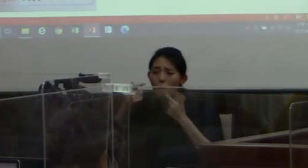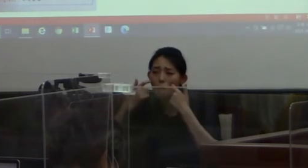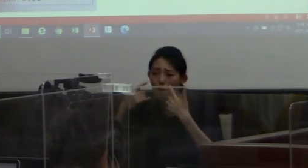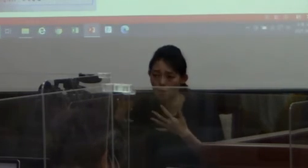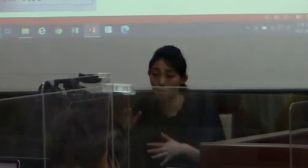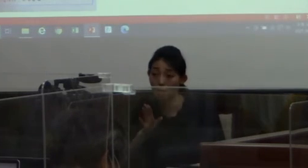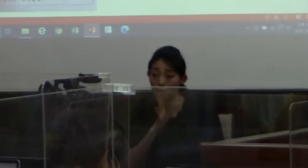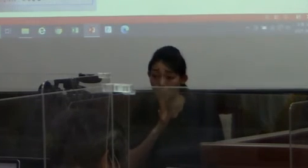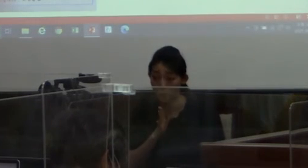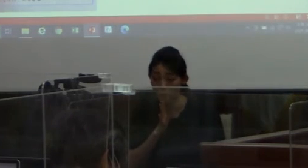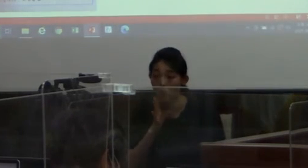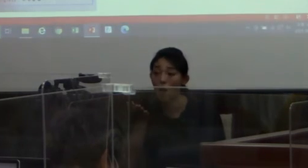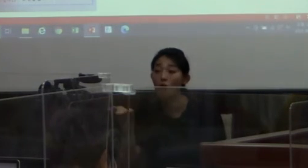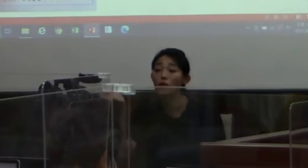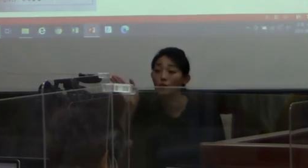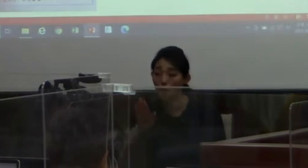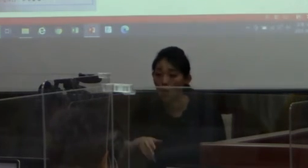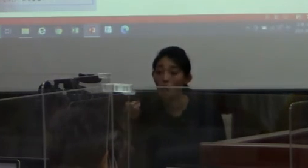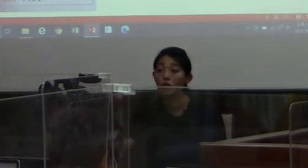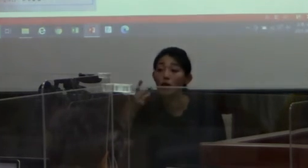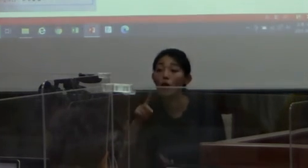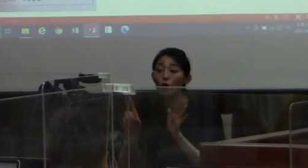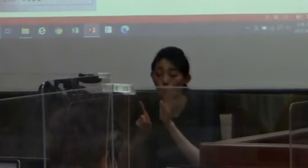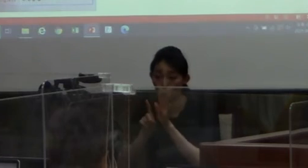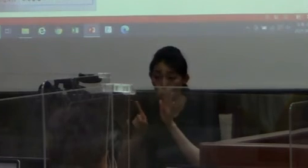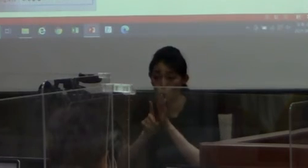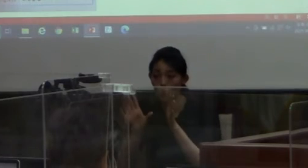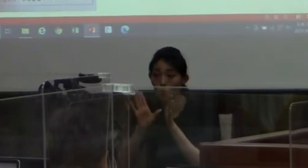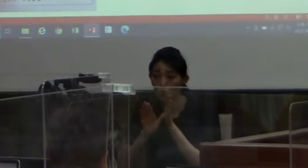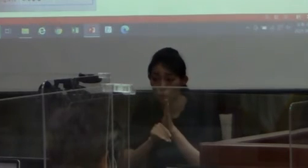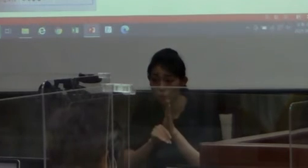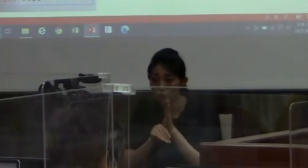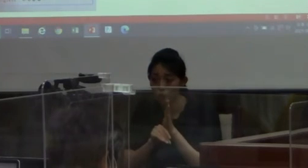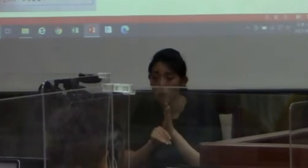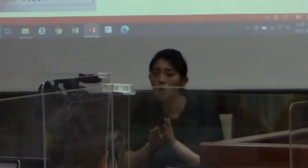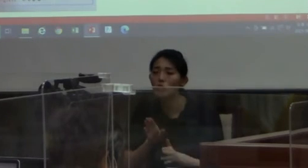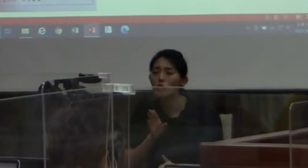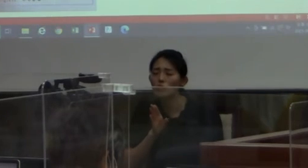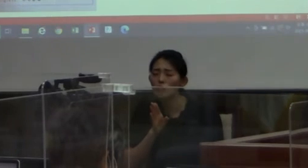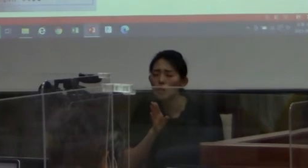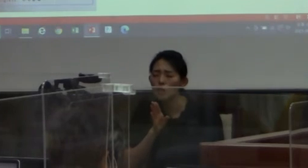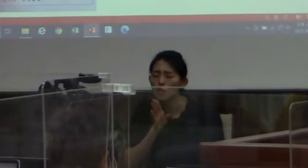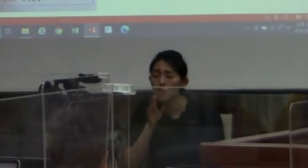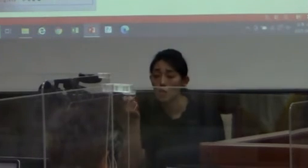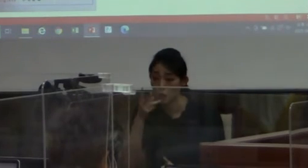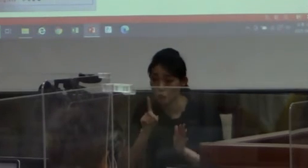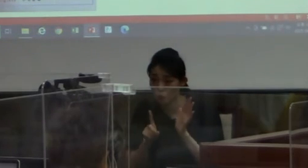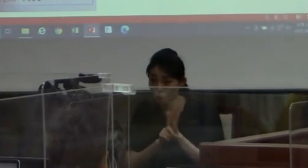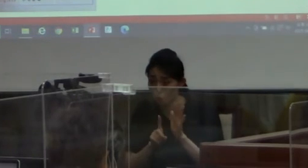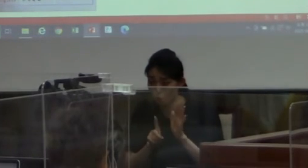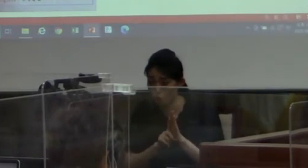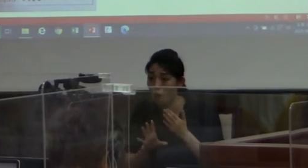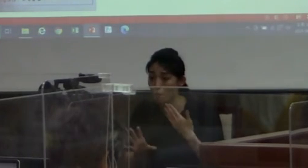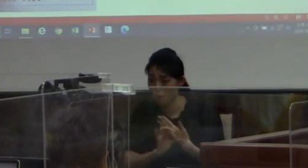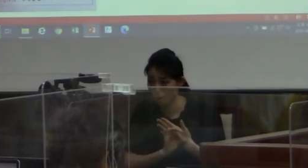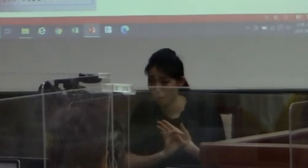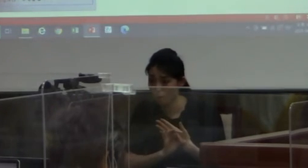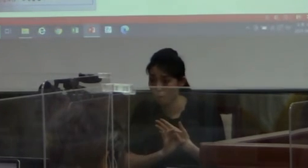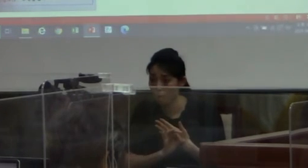그러나 재공고를 할 때는 그게 실제 내용이 재공고라면 우리 K아파트